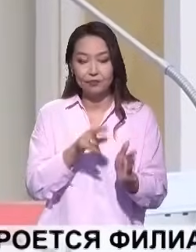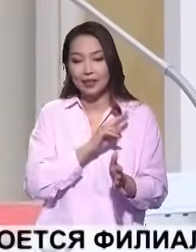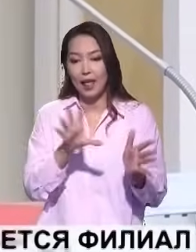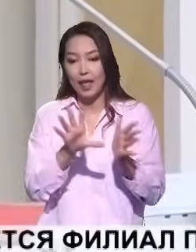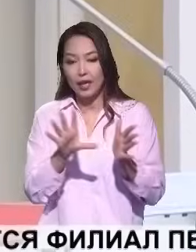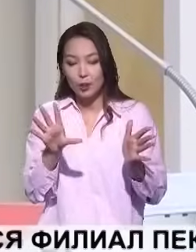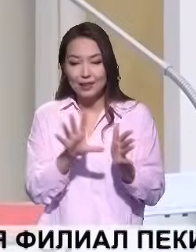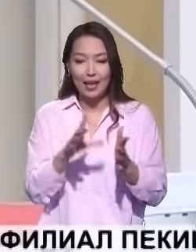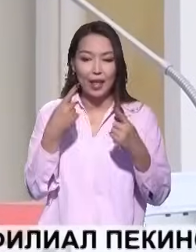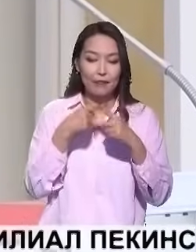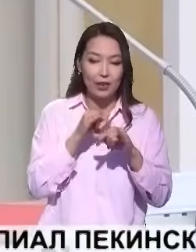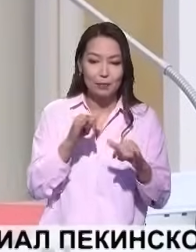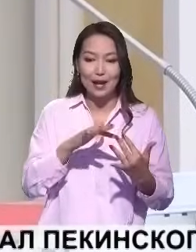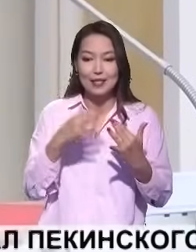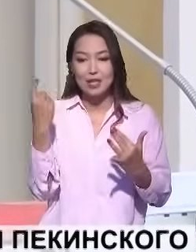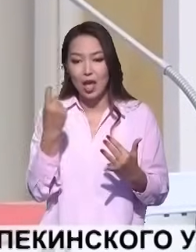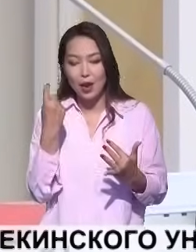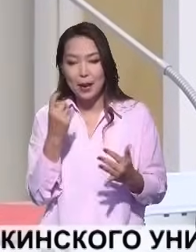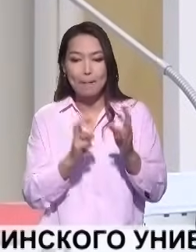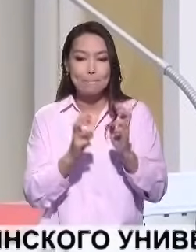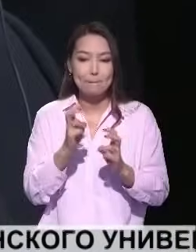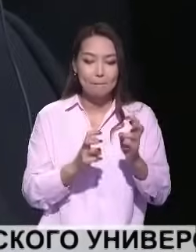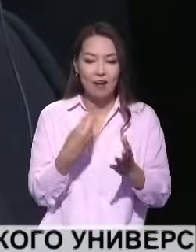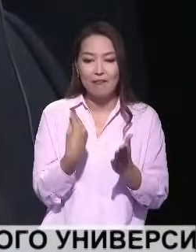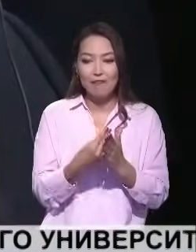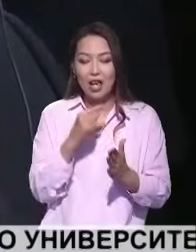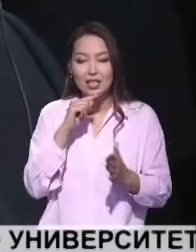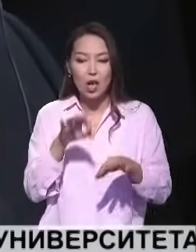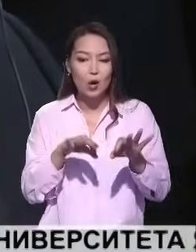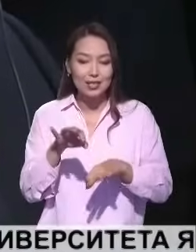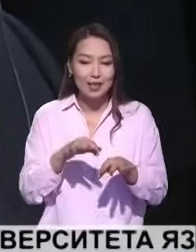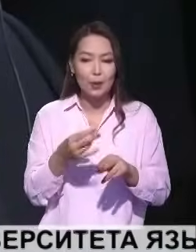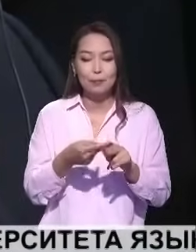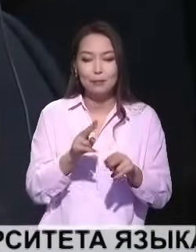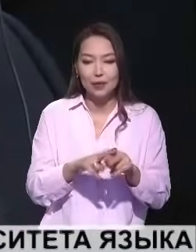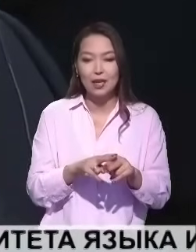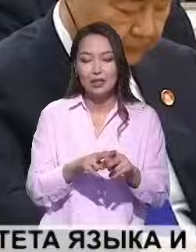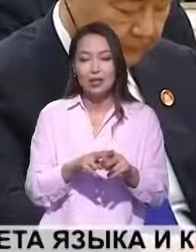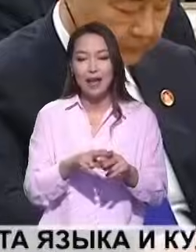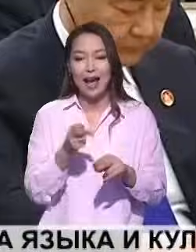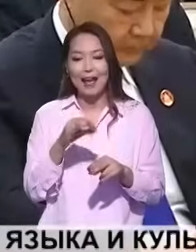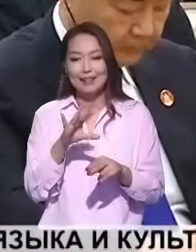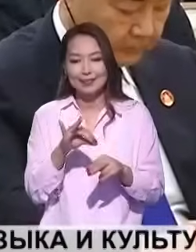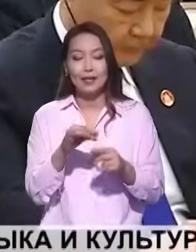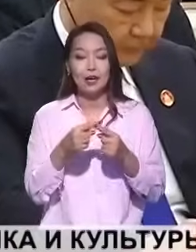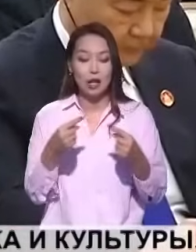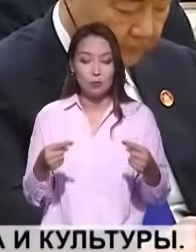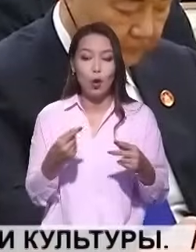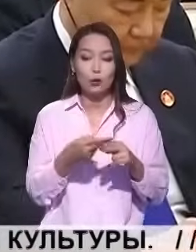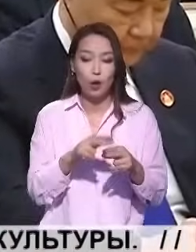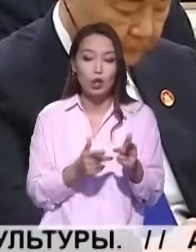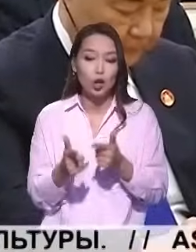энергетики, инфраструктуры, сельского хозяйства, производства, финансов, транспорта, аэрокосмической промышленности и IT. Мы готовы создать